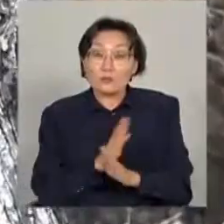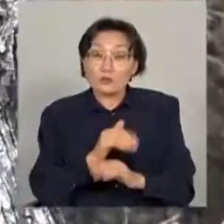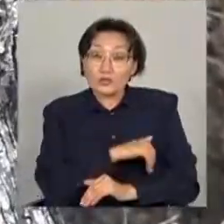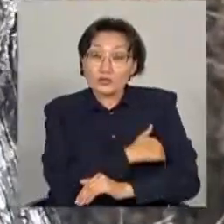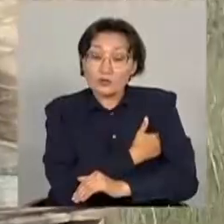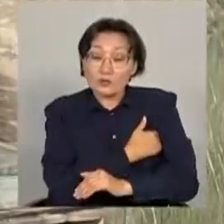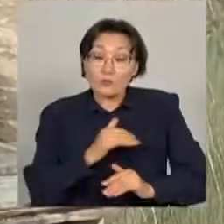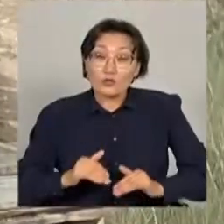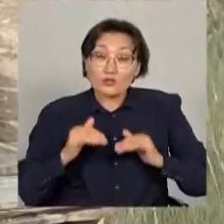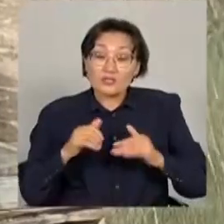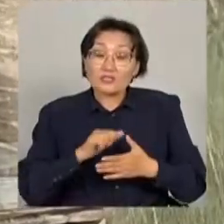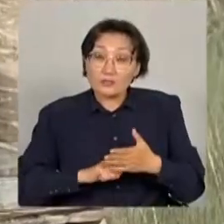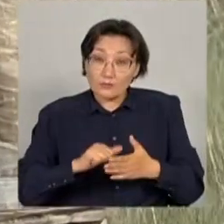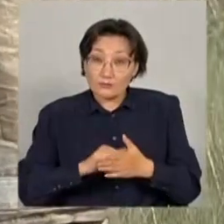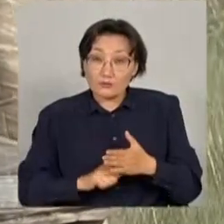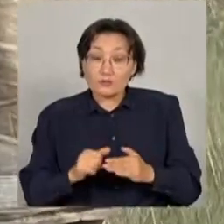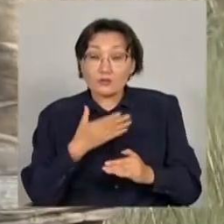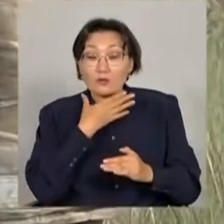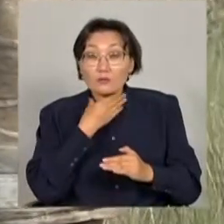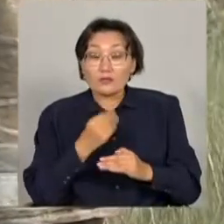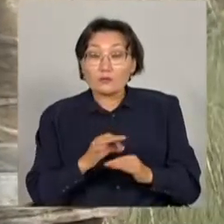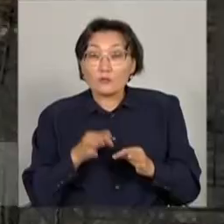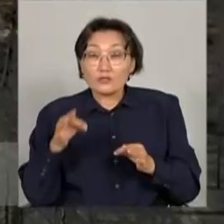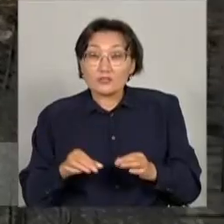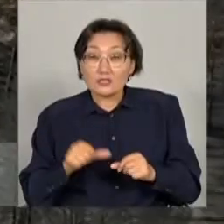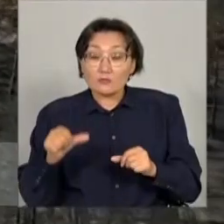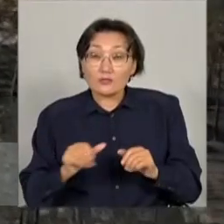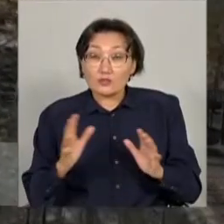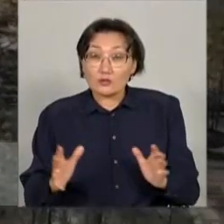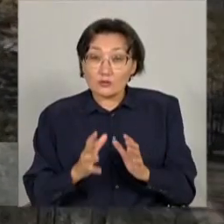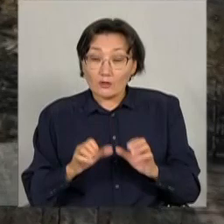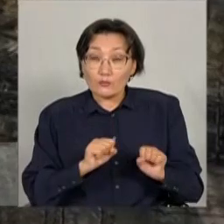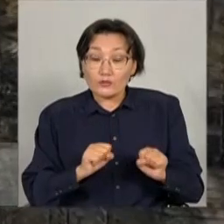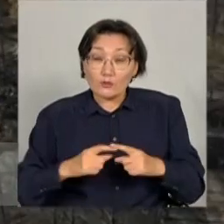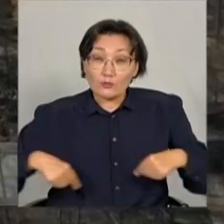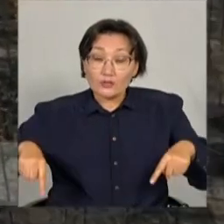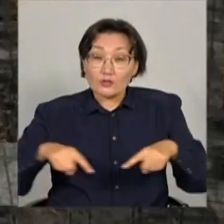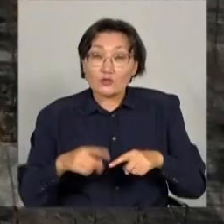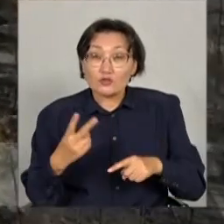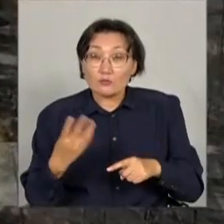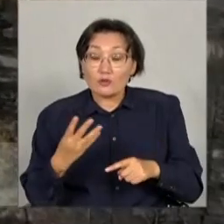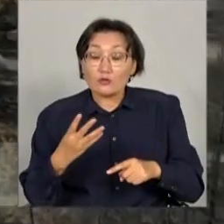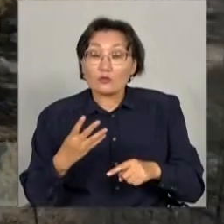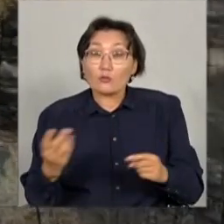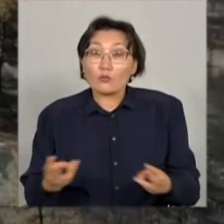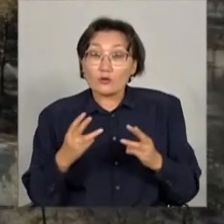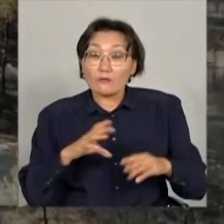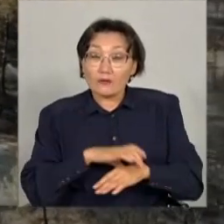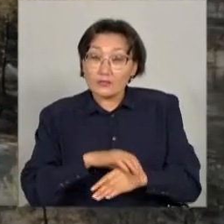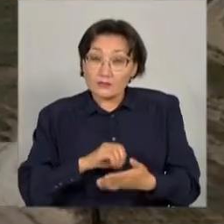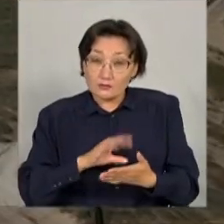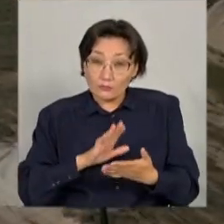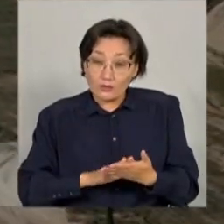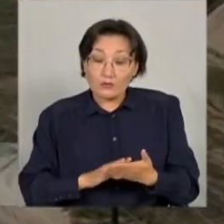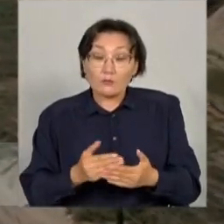температурасының нормадан жоғары болуына байланысты Семей облысының ерекше қорғалатын табиғи аумақтарында 24 өрт тіркелген. Естеріңізге сала